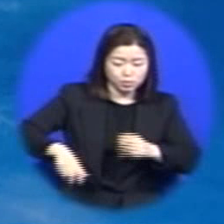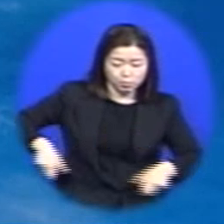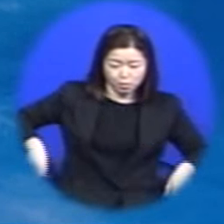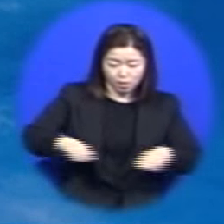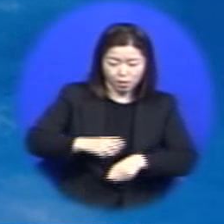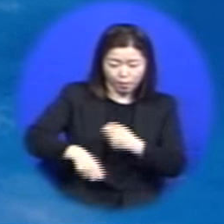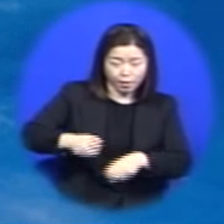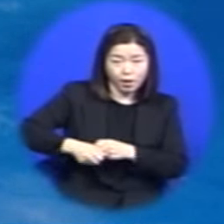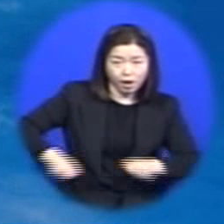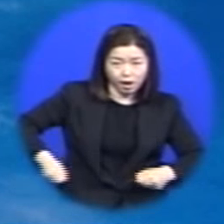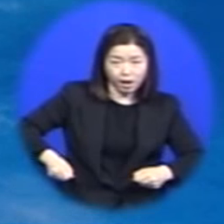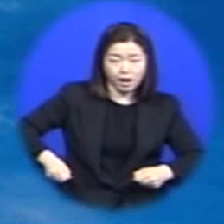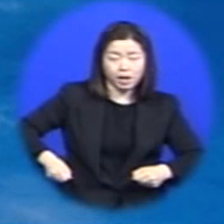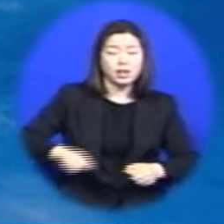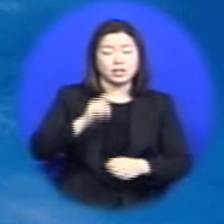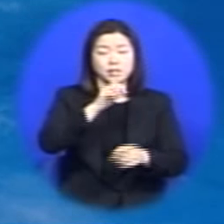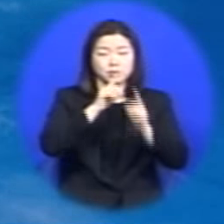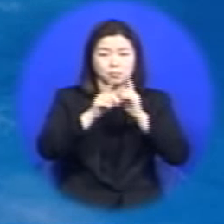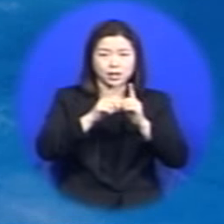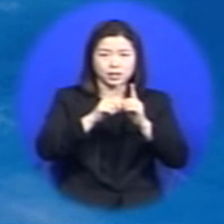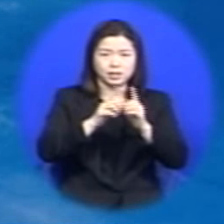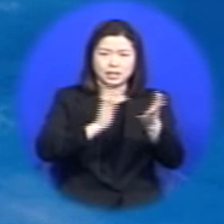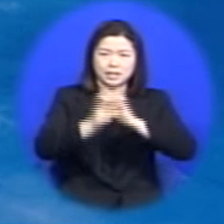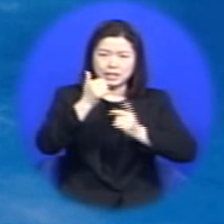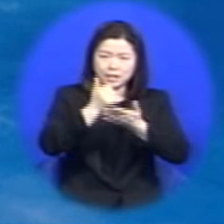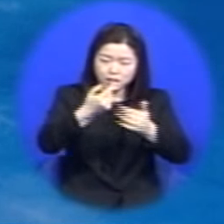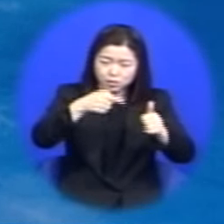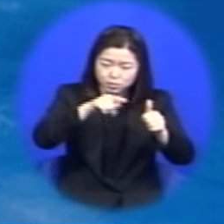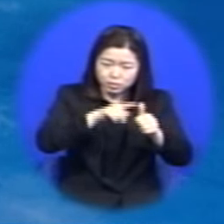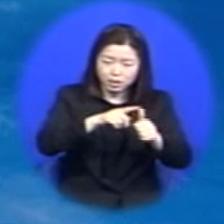믿어도 체험에 의존해서 믿지 말라 그런 뜻입니다.